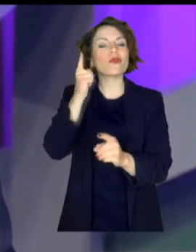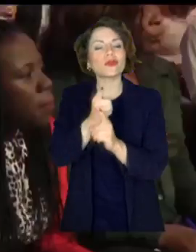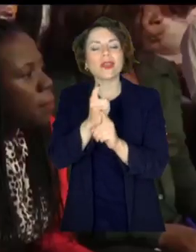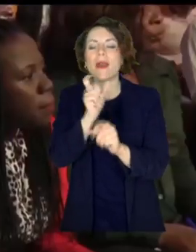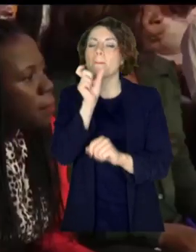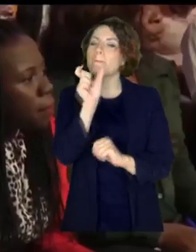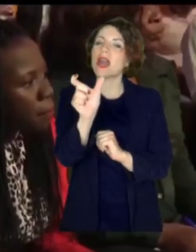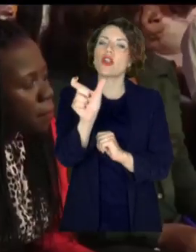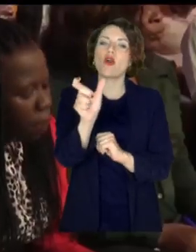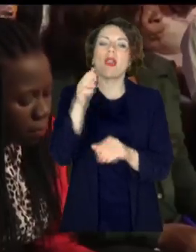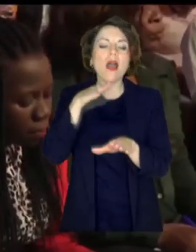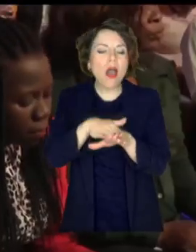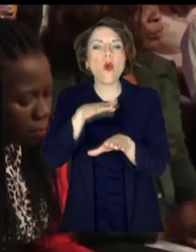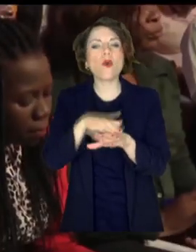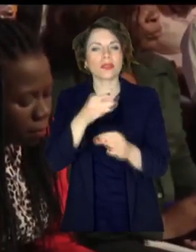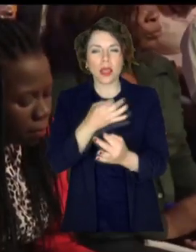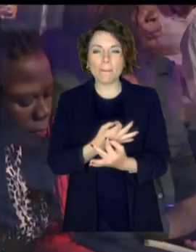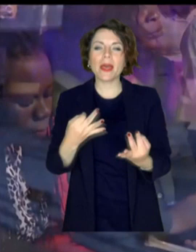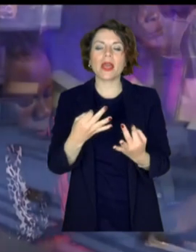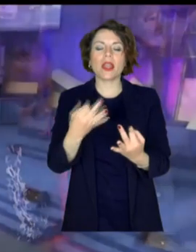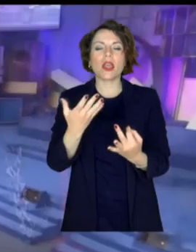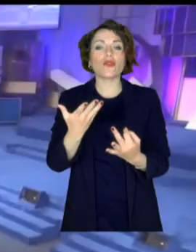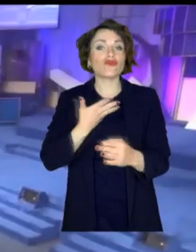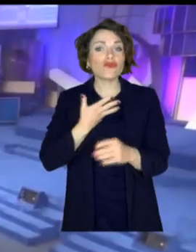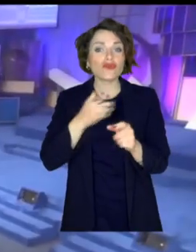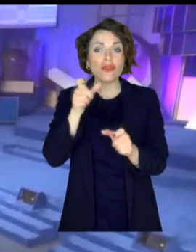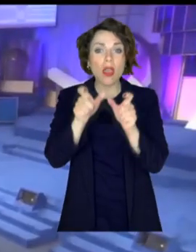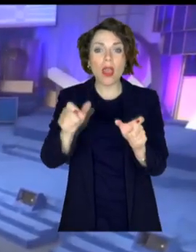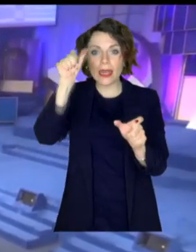parola. Ci sono molti cristiani